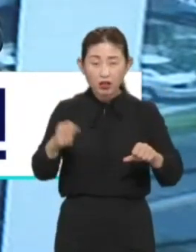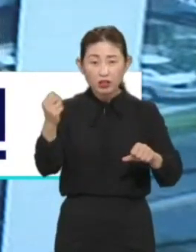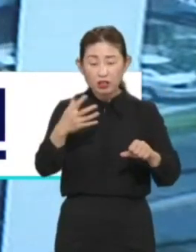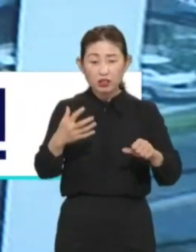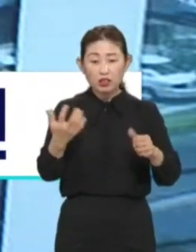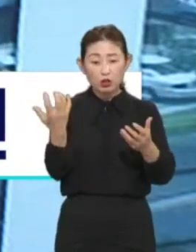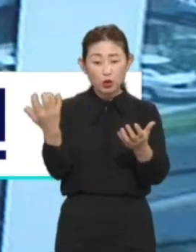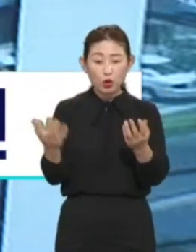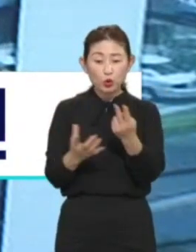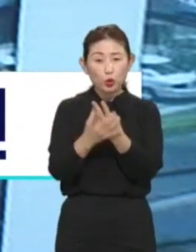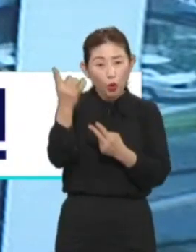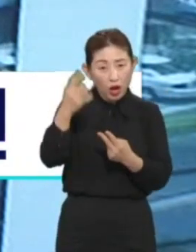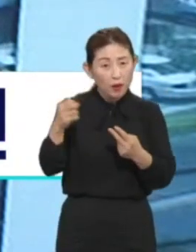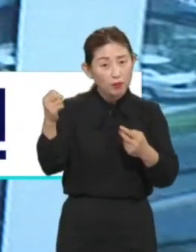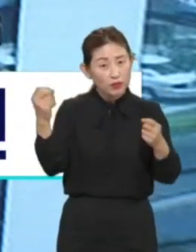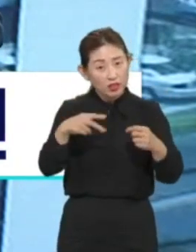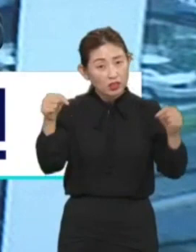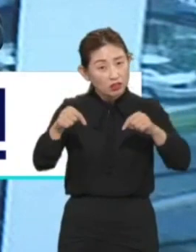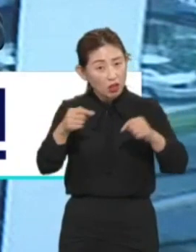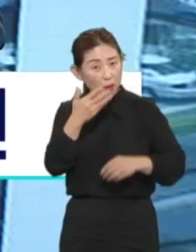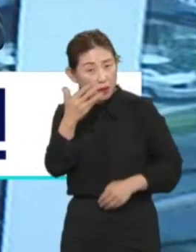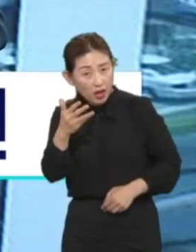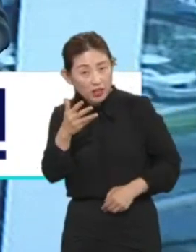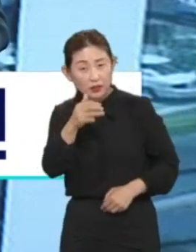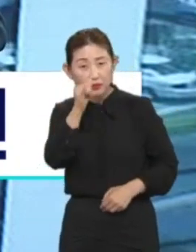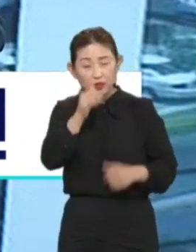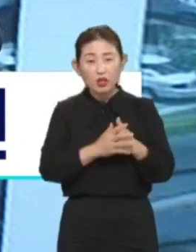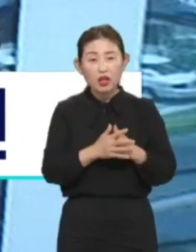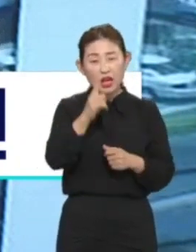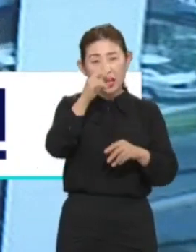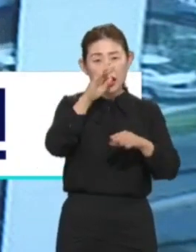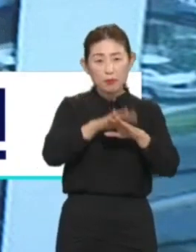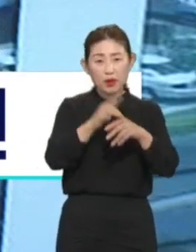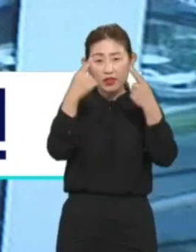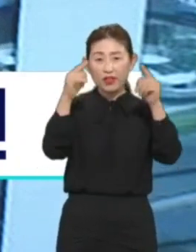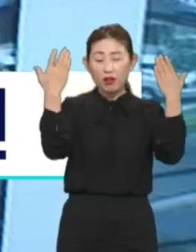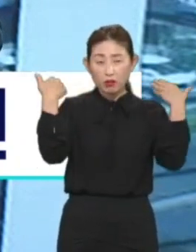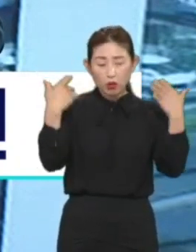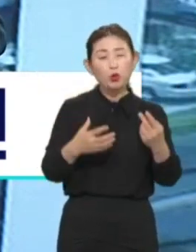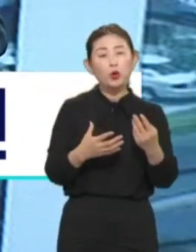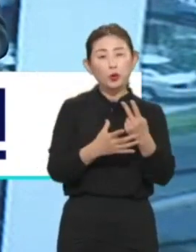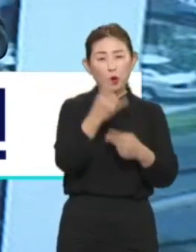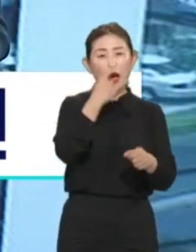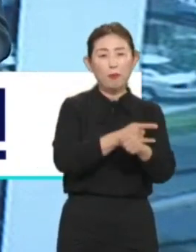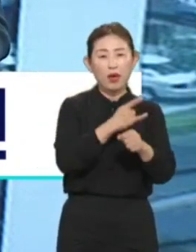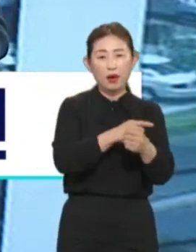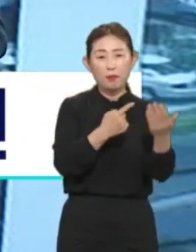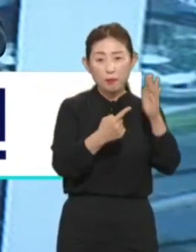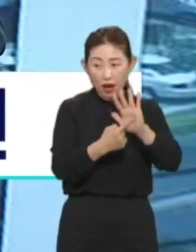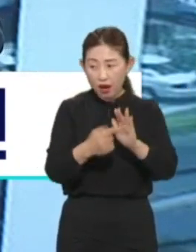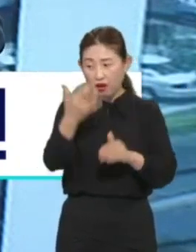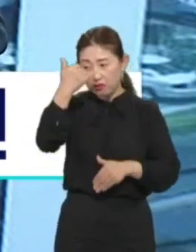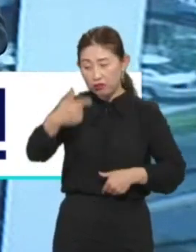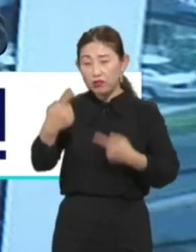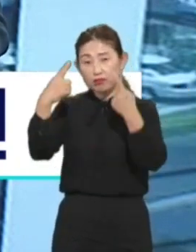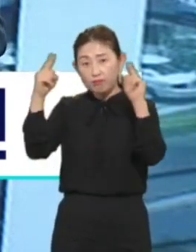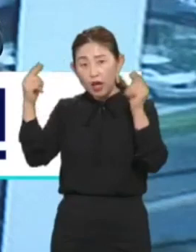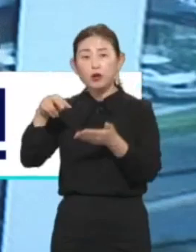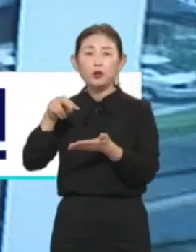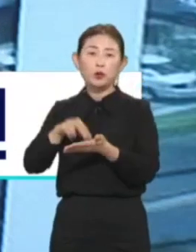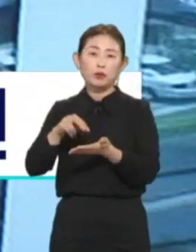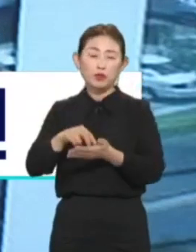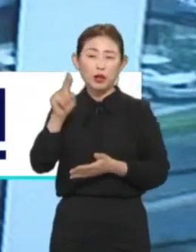주목됩니다. 한밭대가 지난달 통합에 대한 의지를 공식 발표한 가운데 충남대도 이에 관련해 조만간 입장을 내놓을